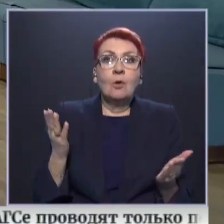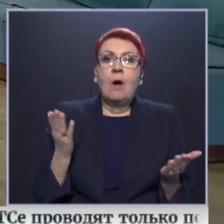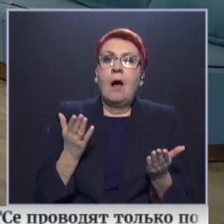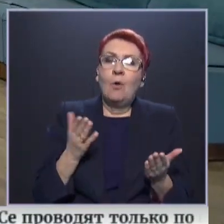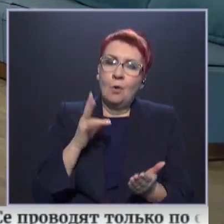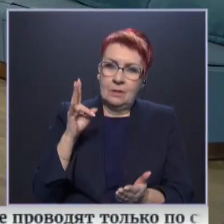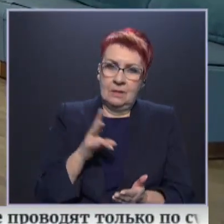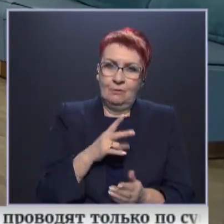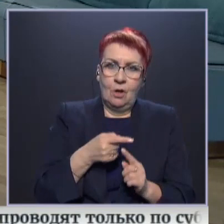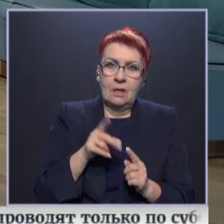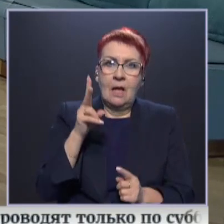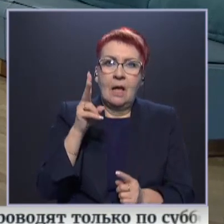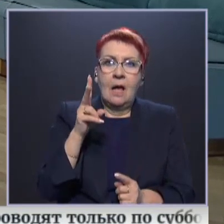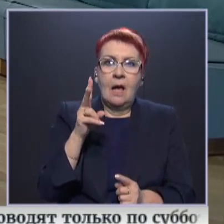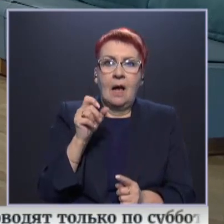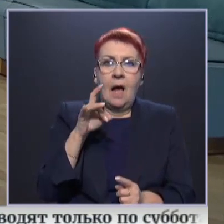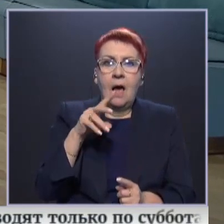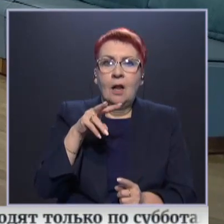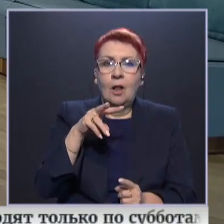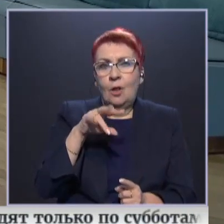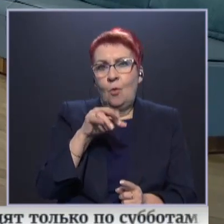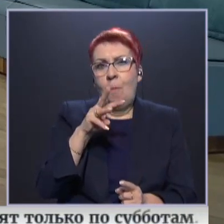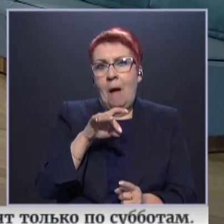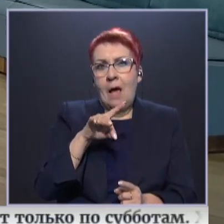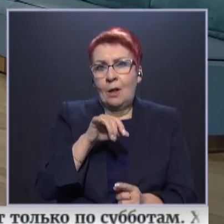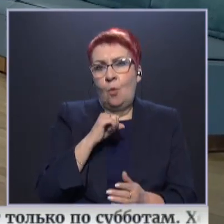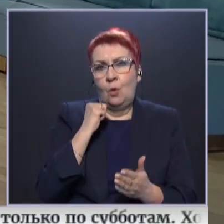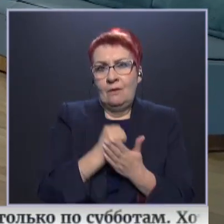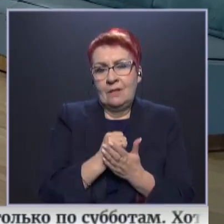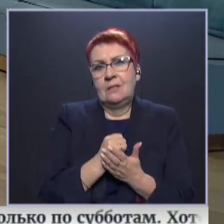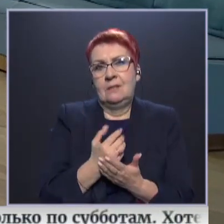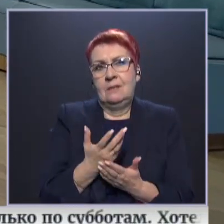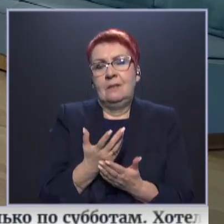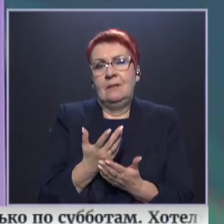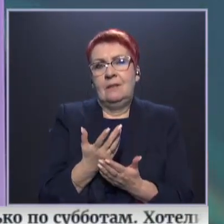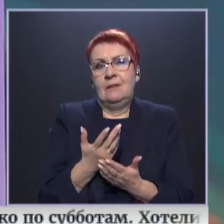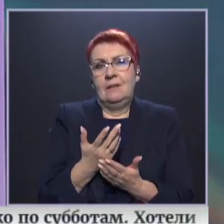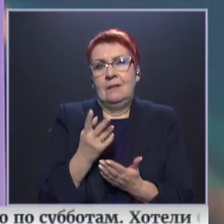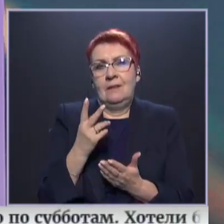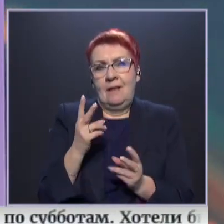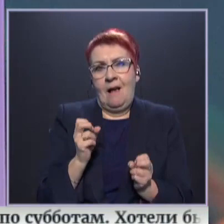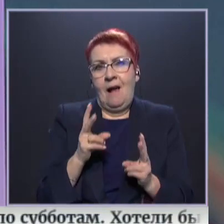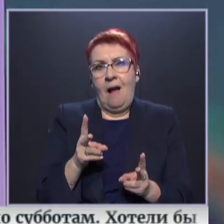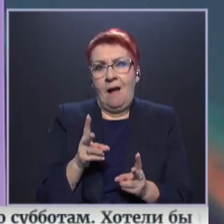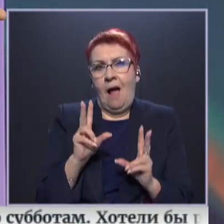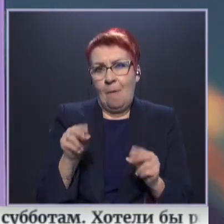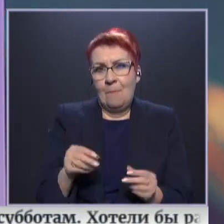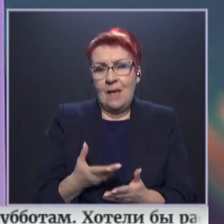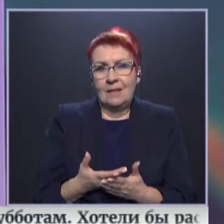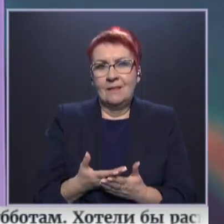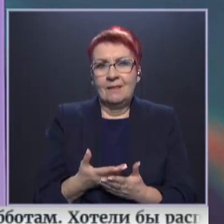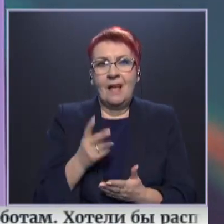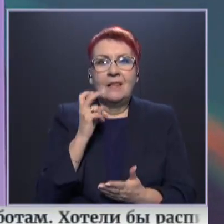священник этого Карлу Марлу утвердит в качестве обета? Это знаете, как у нас во